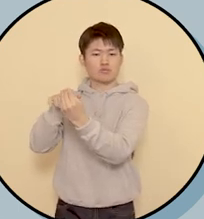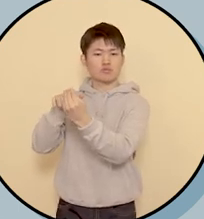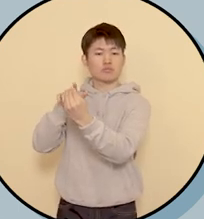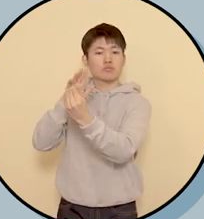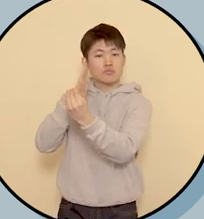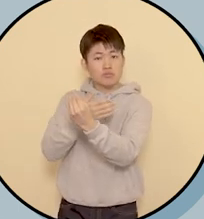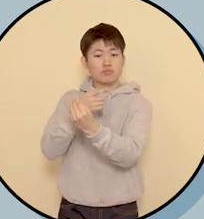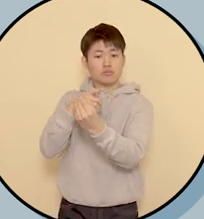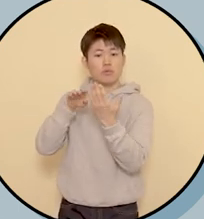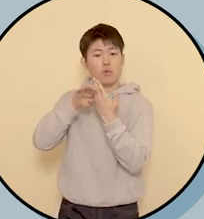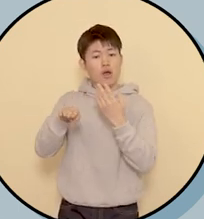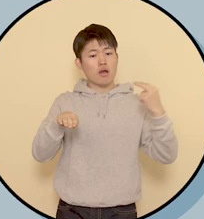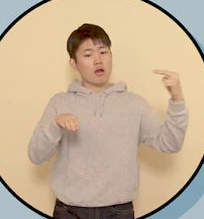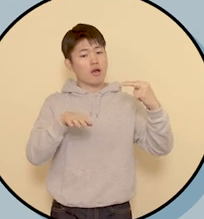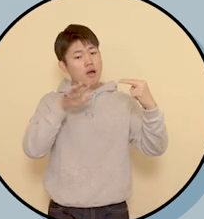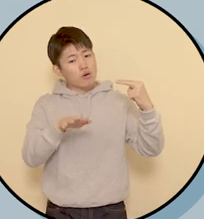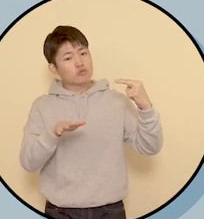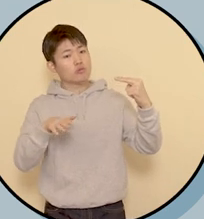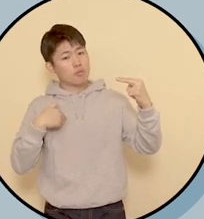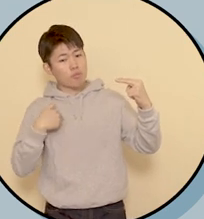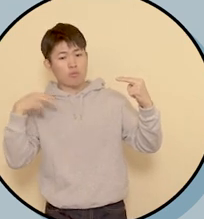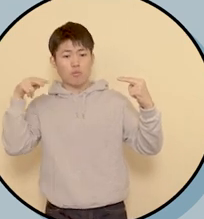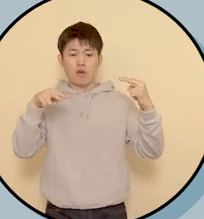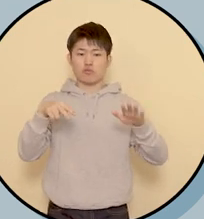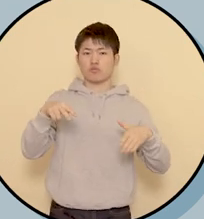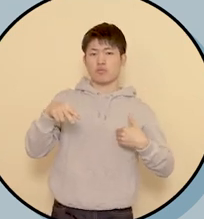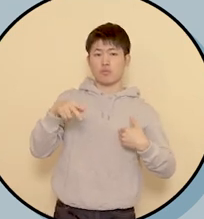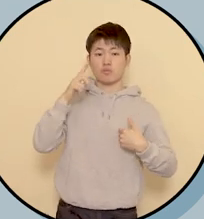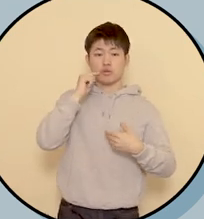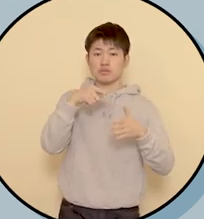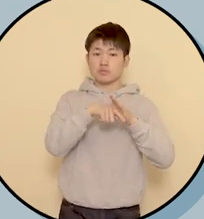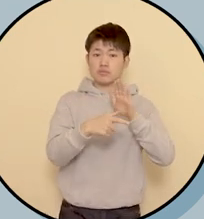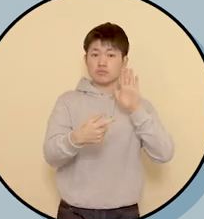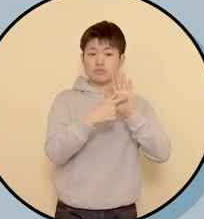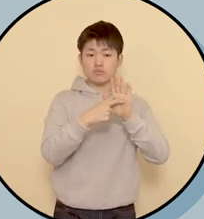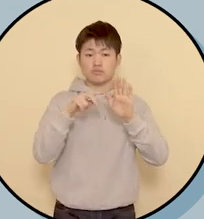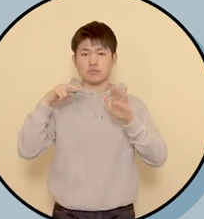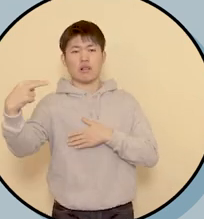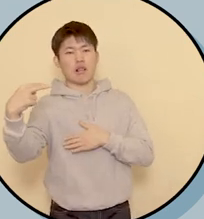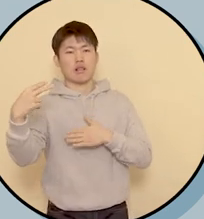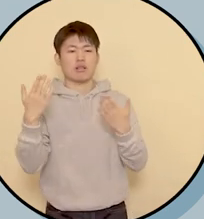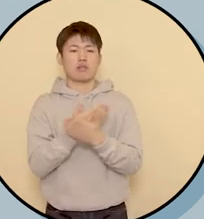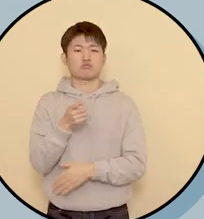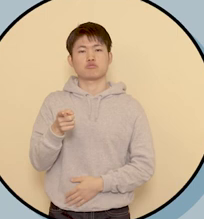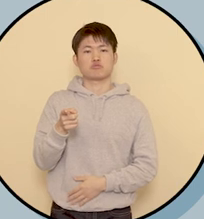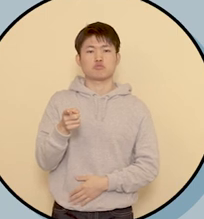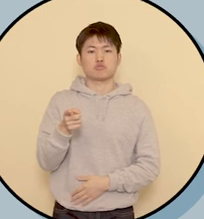ないけど、また別の見方もあるかもしれないっていうね、説明つけちゃうとそれ一つになっちゃうので、なんか